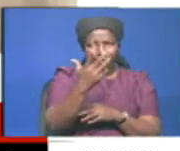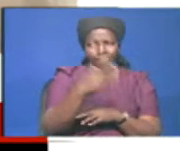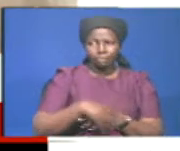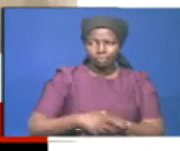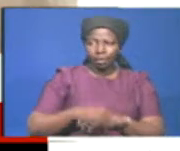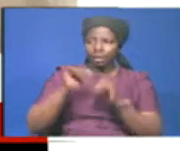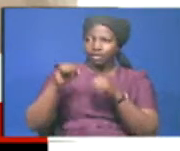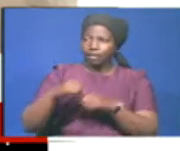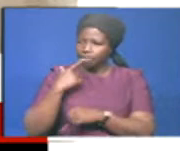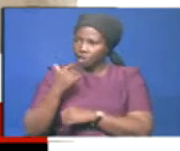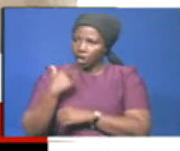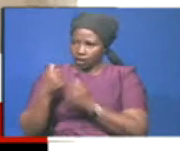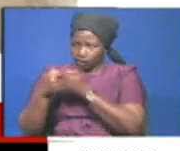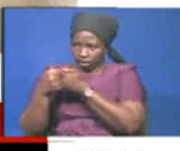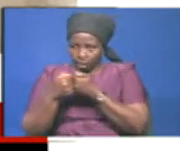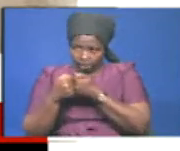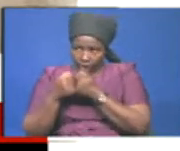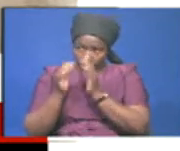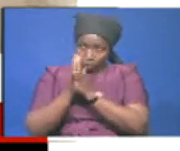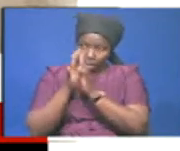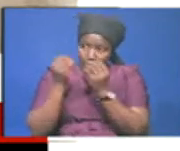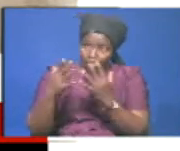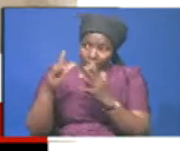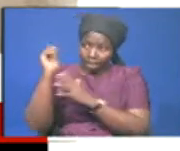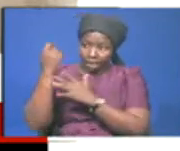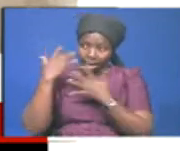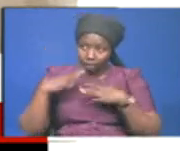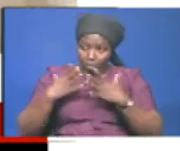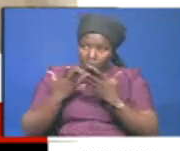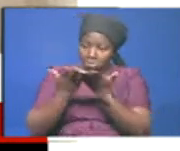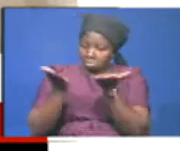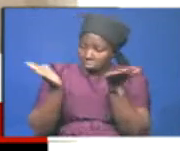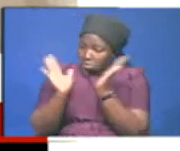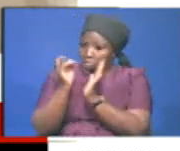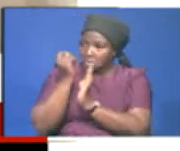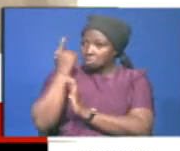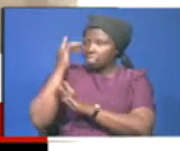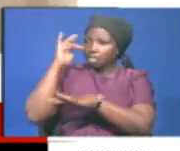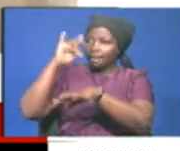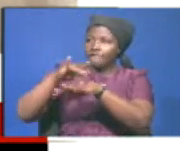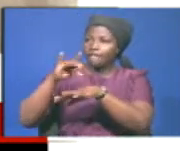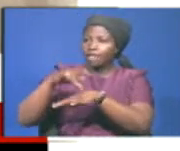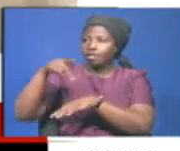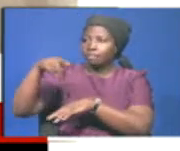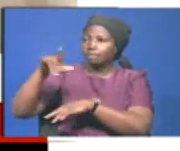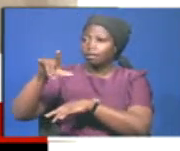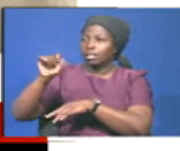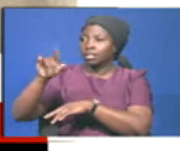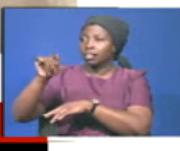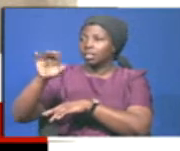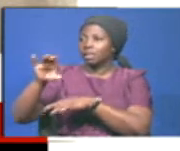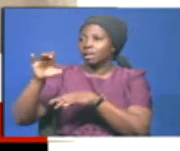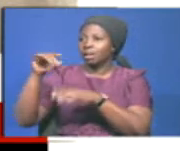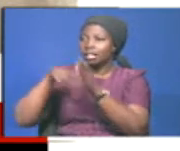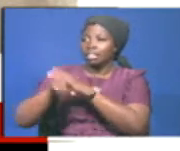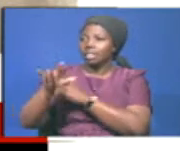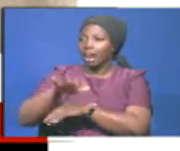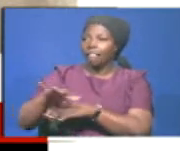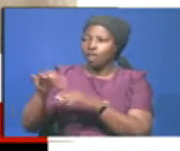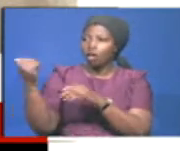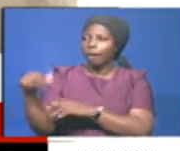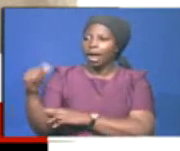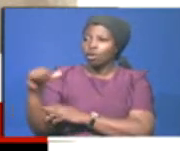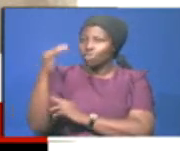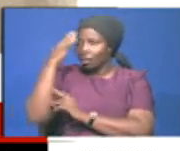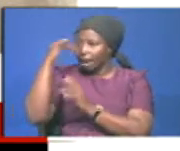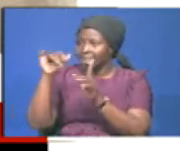changamoto na Wakenya wengi hawajaelewa athari ya plastiki katika mazingira yetu. Kwa sababu hata